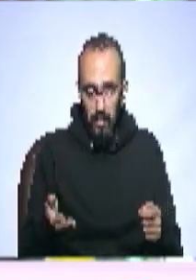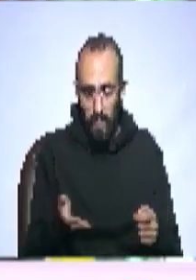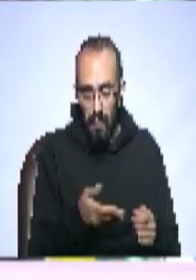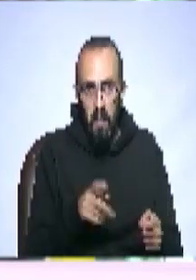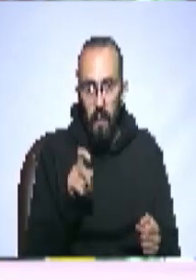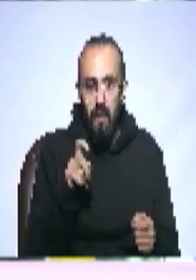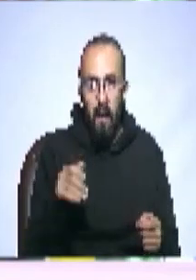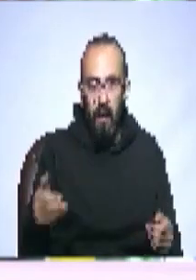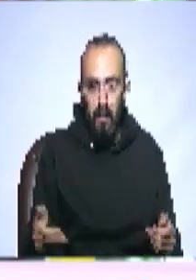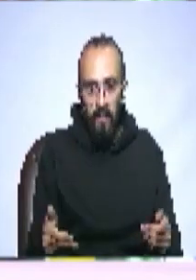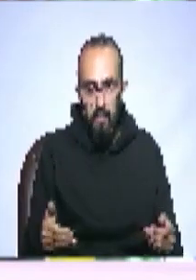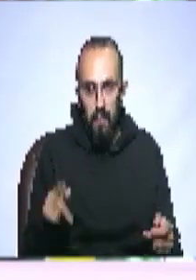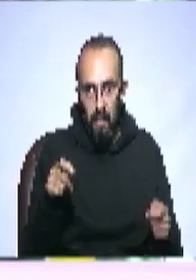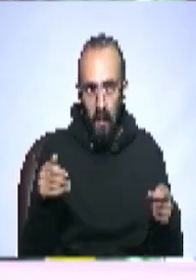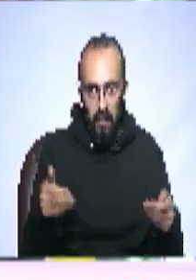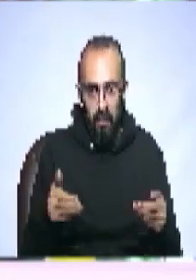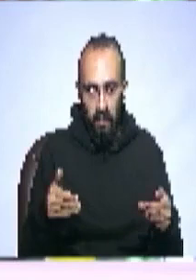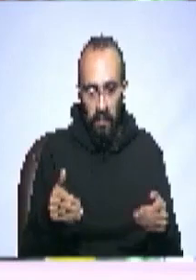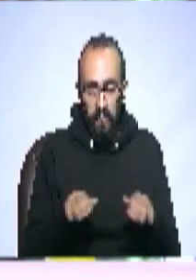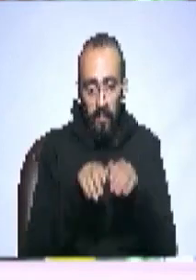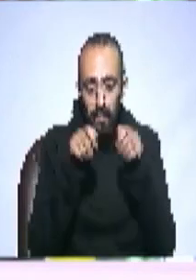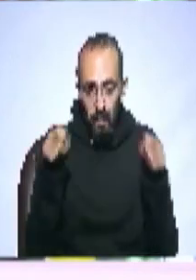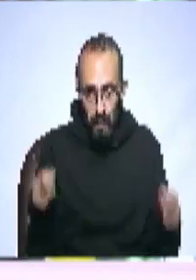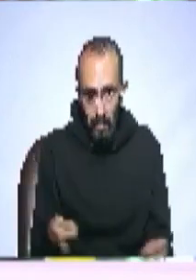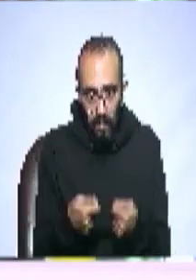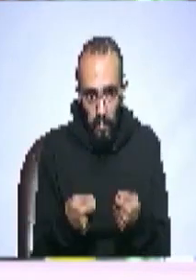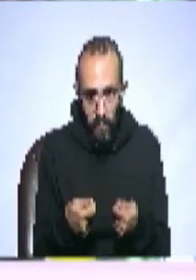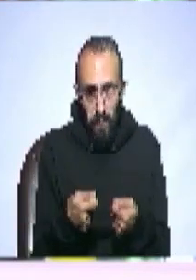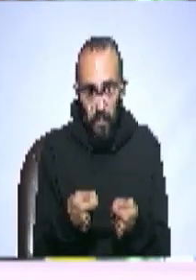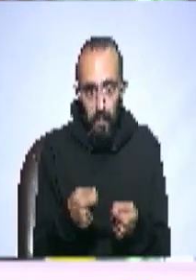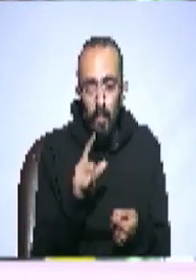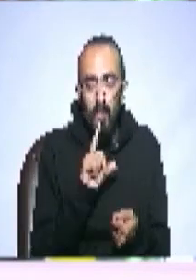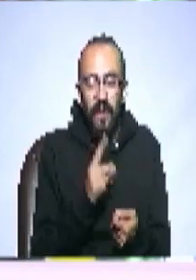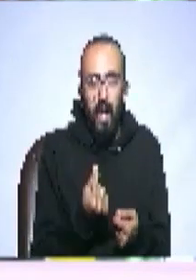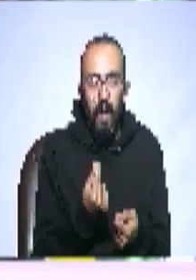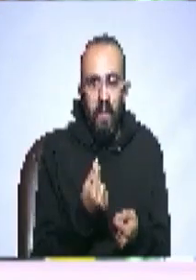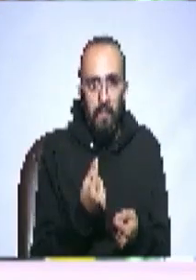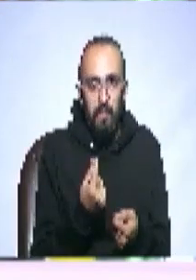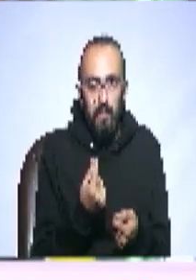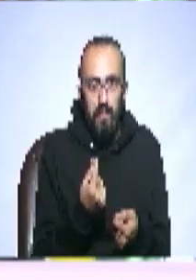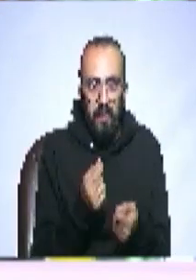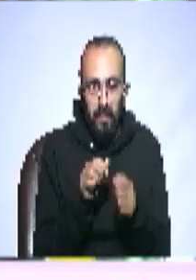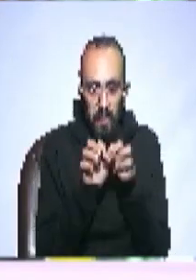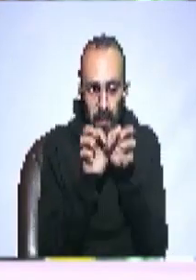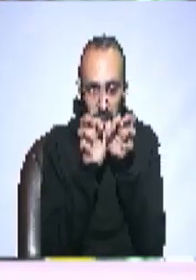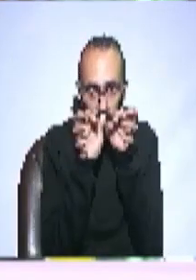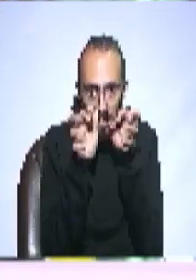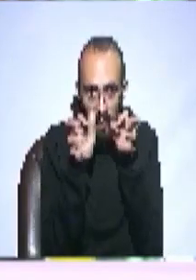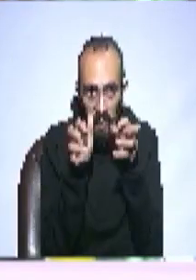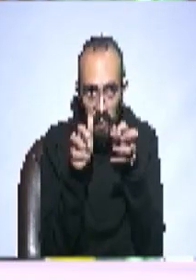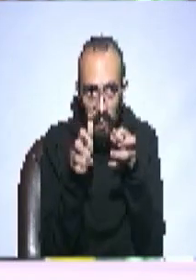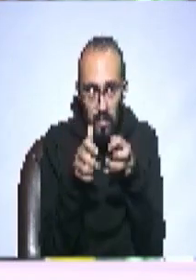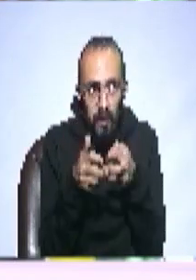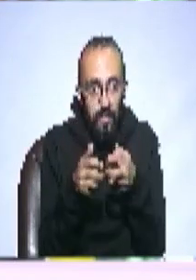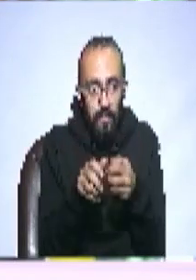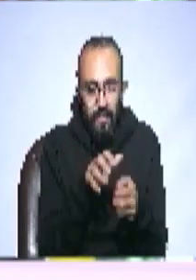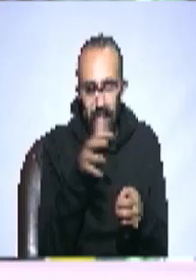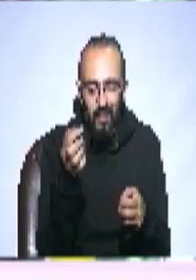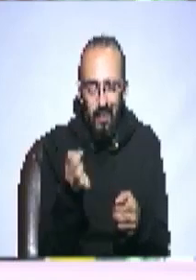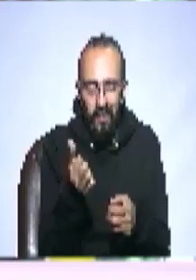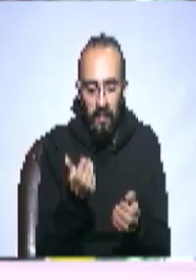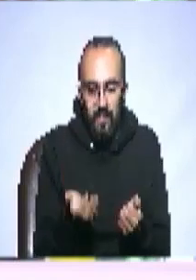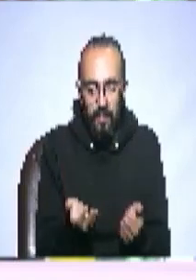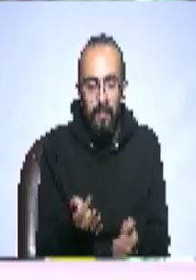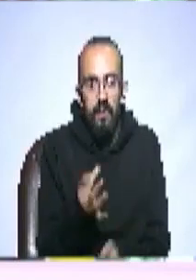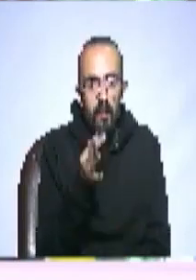كوبايه ميه، غطيها ربع ساعة بالظبط لما تعرق، وتجيب العسل اللي فيها وبعدين اكشفيها، هتاخد معاكي